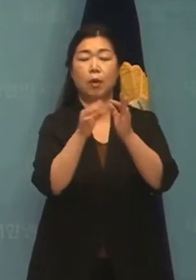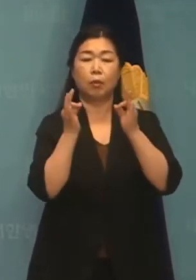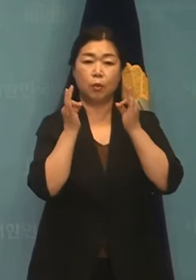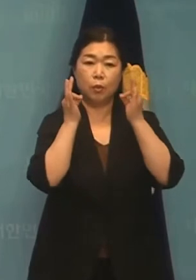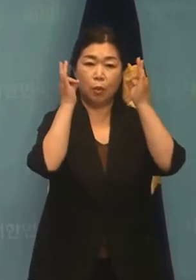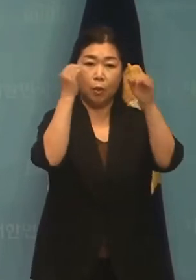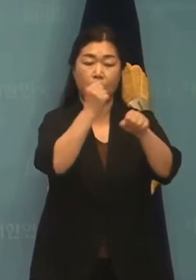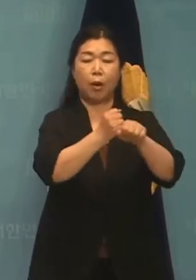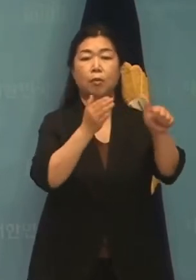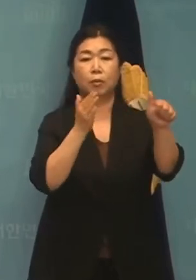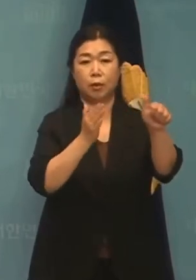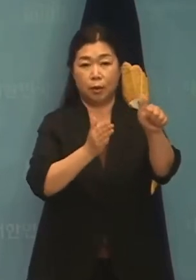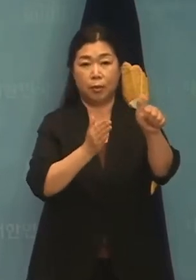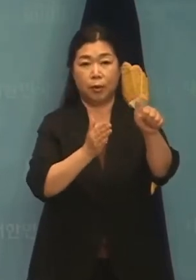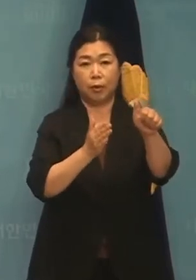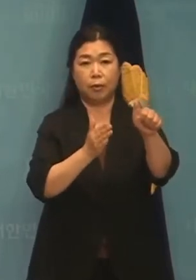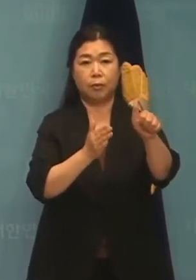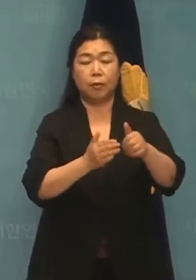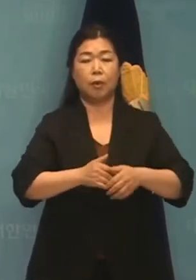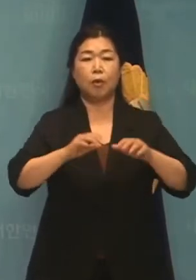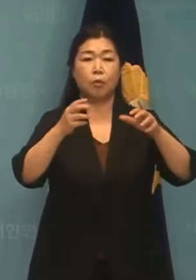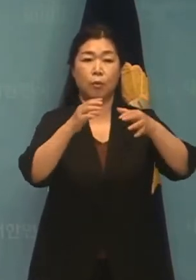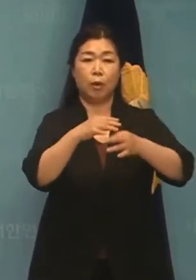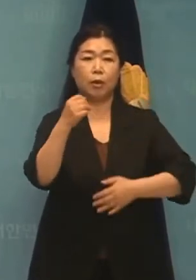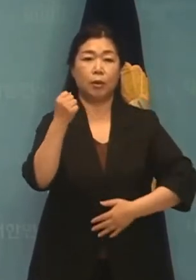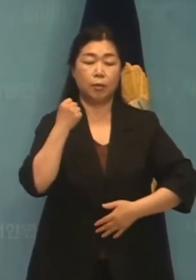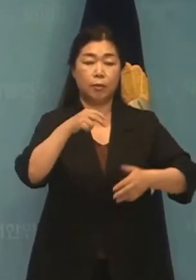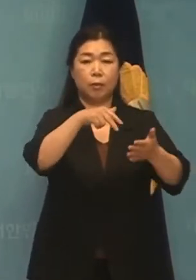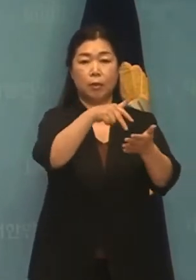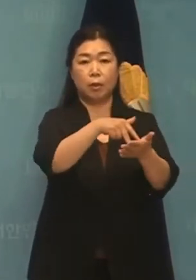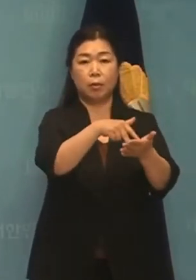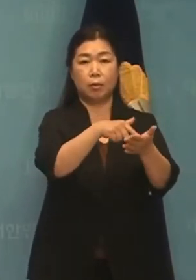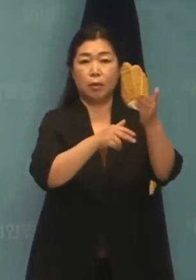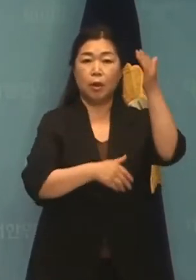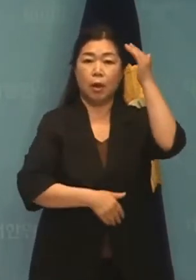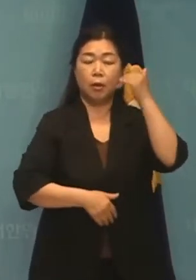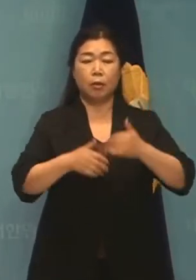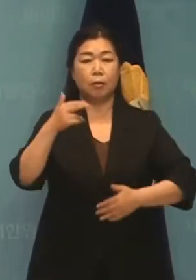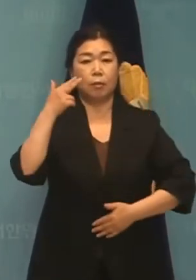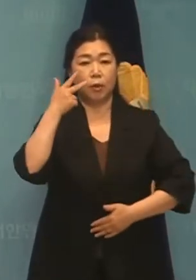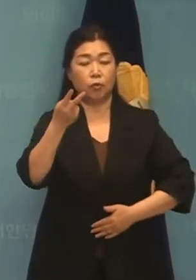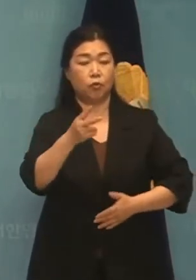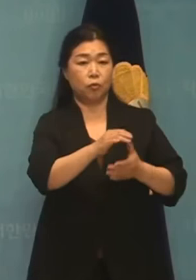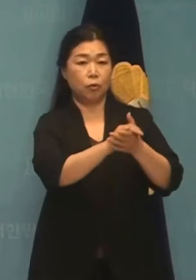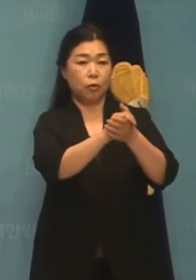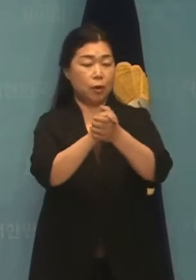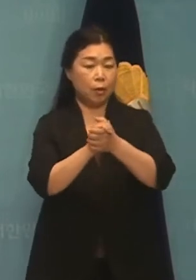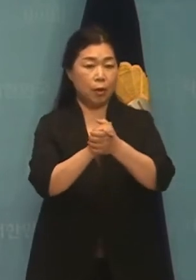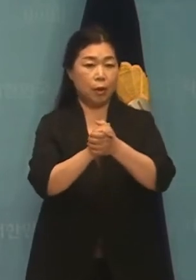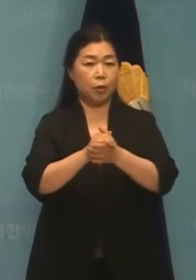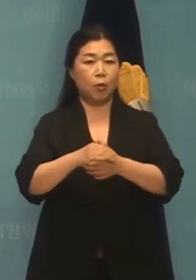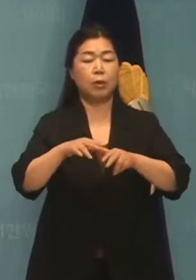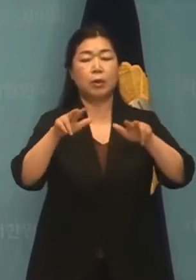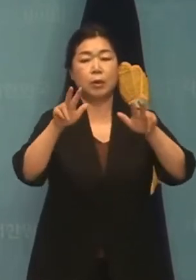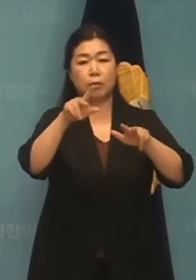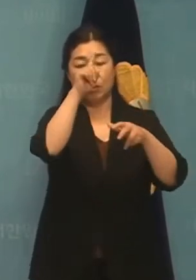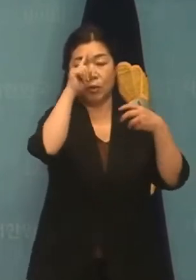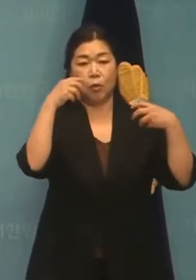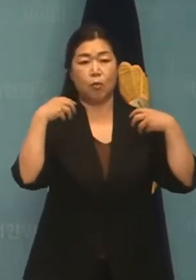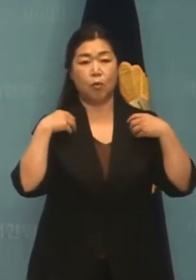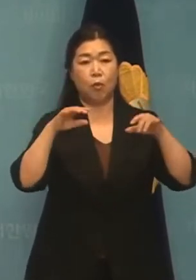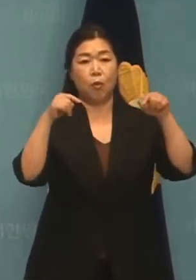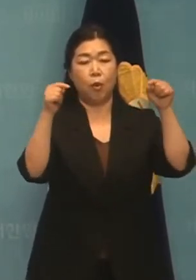다해 주시기 바랍니다. 국민의힘은 한미동맹 강화와 현 정부의 외교정책 성공을